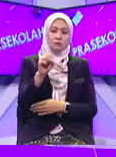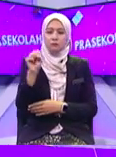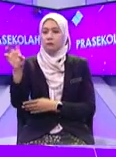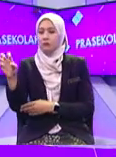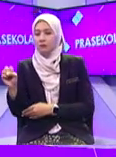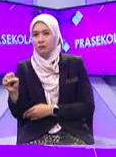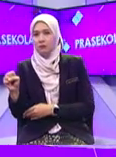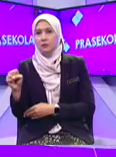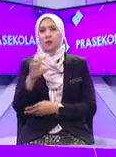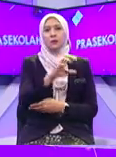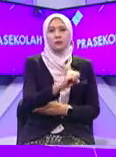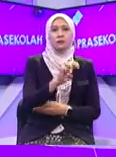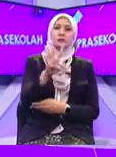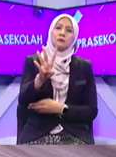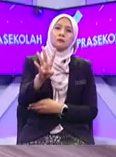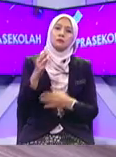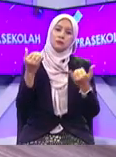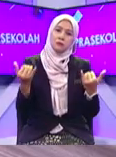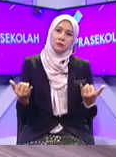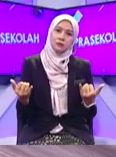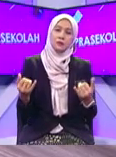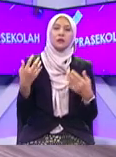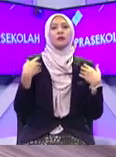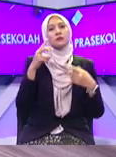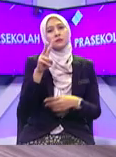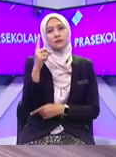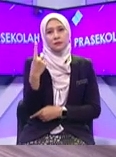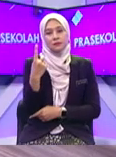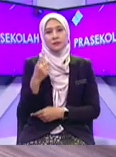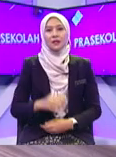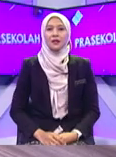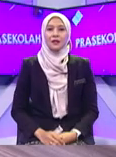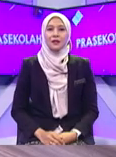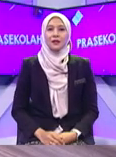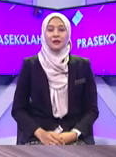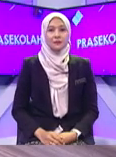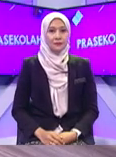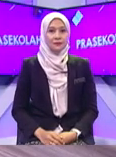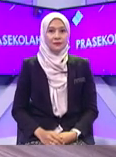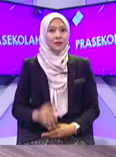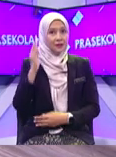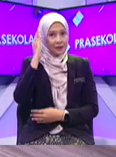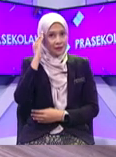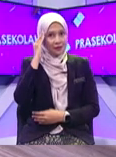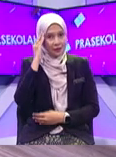tuh Saya sedih itu sebenarnya adalah operasi tolak juga